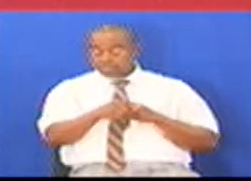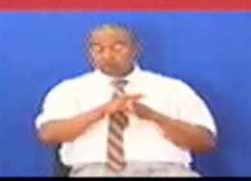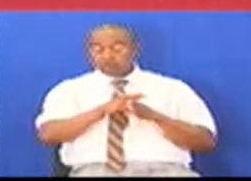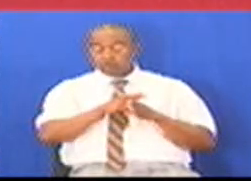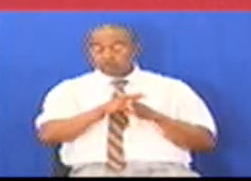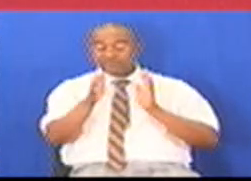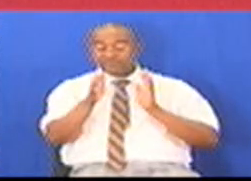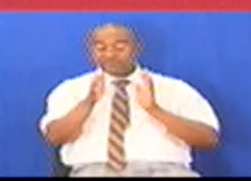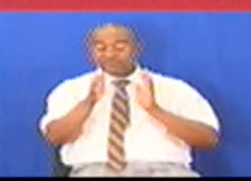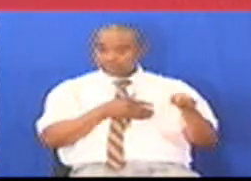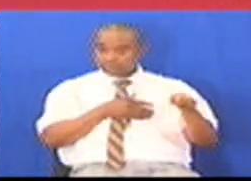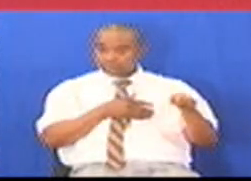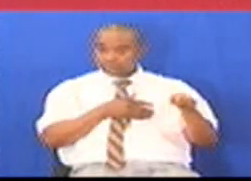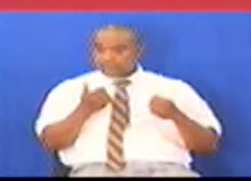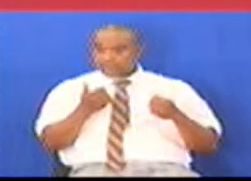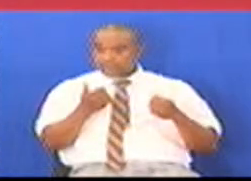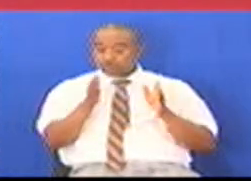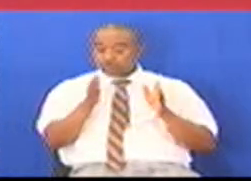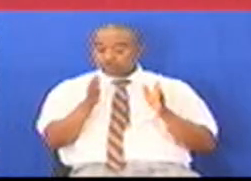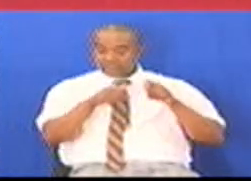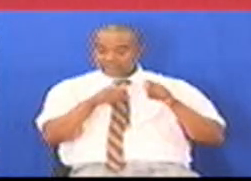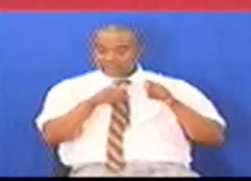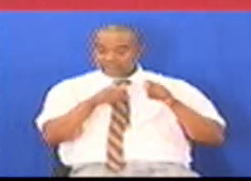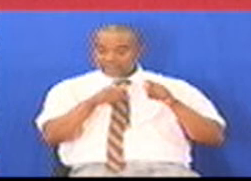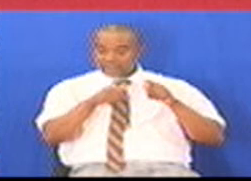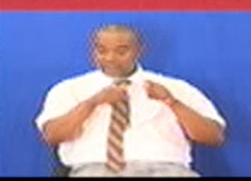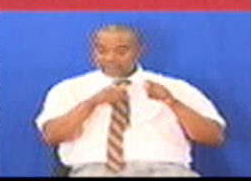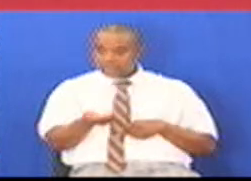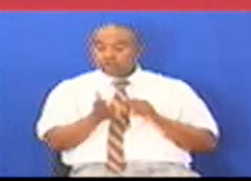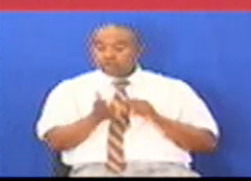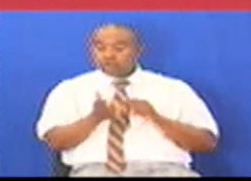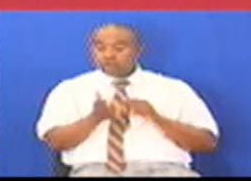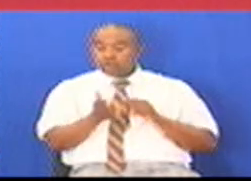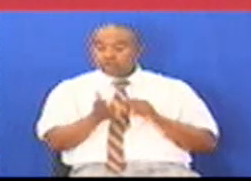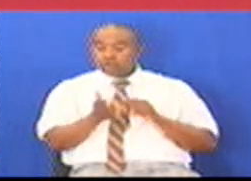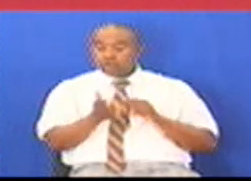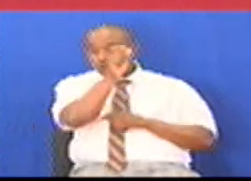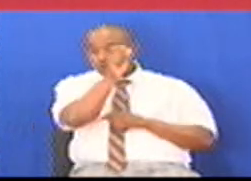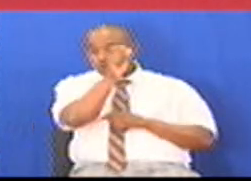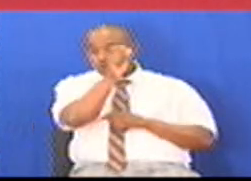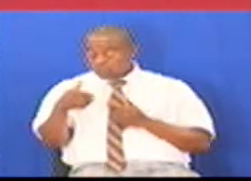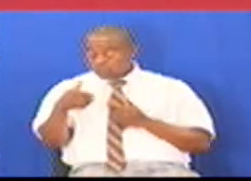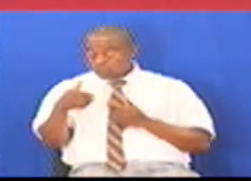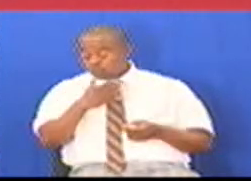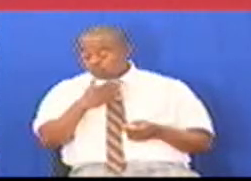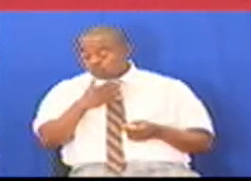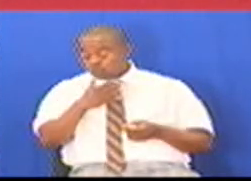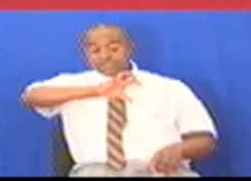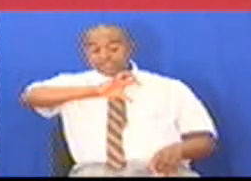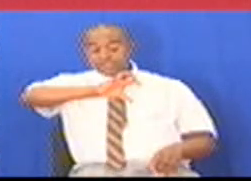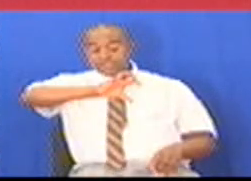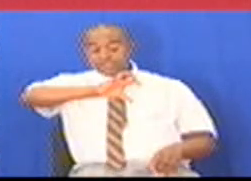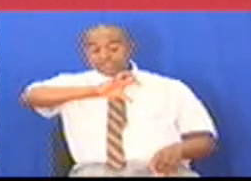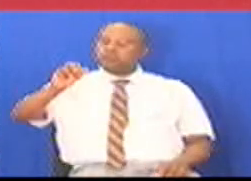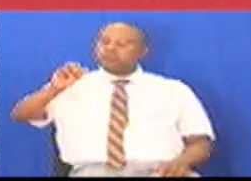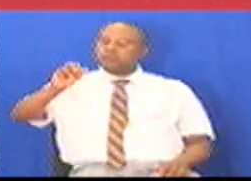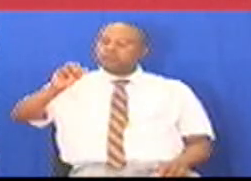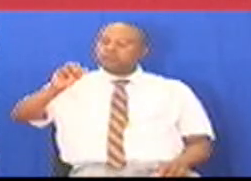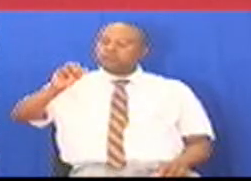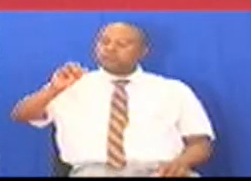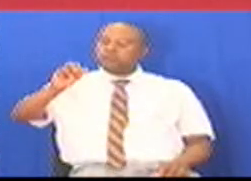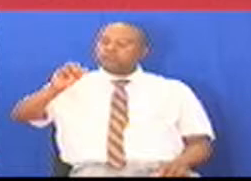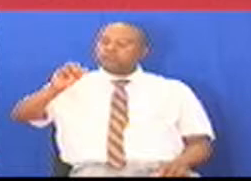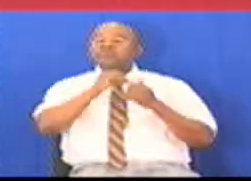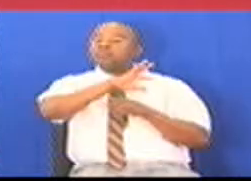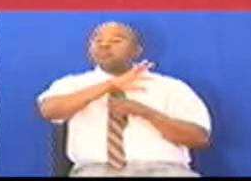yangu. Nichukue nafasi hii kwa heshima kubwa sana kuwashukuru sana wananchi wa jimbo la Kawe, wa vyama vyote na wasio